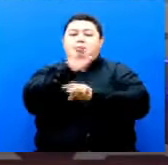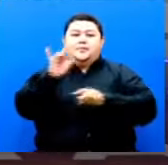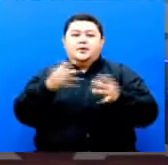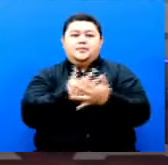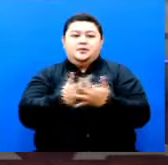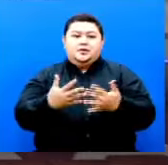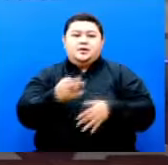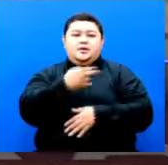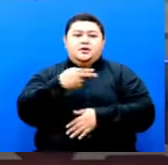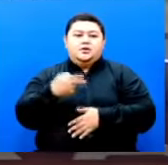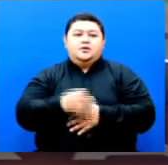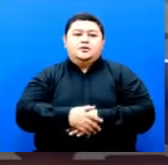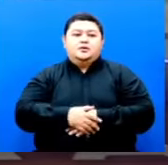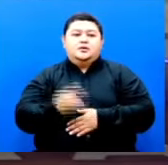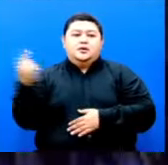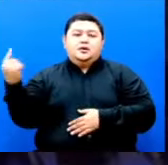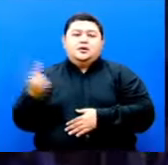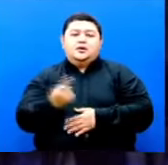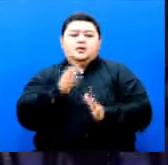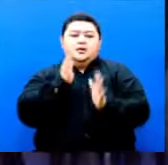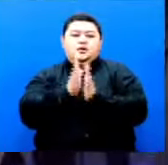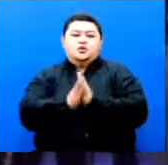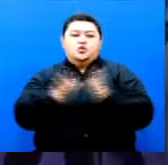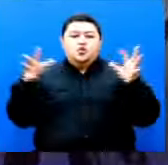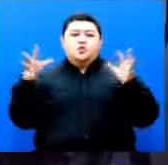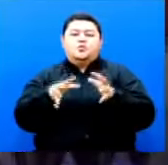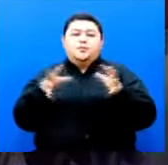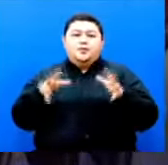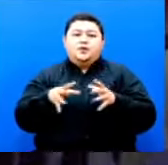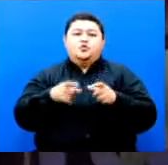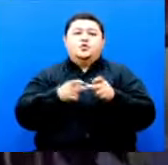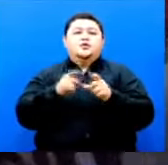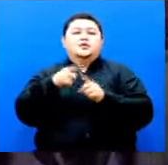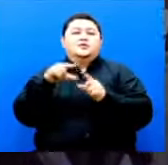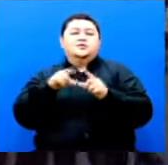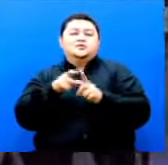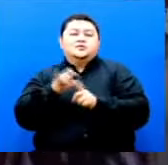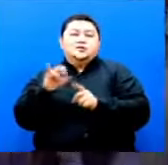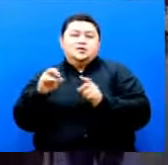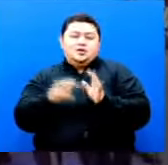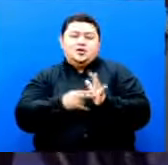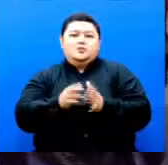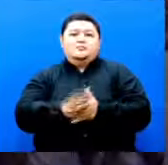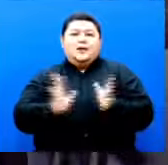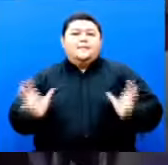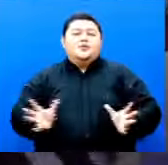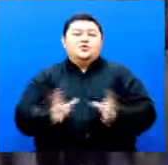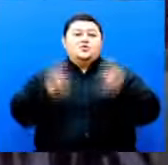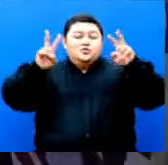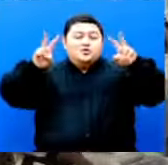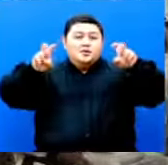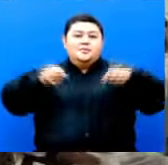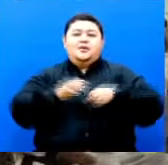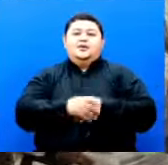Indonesia dan hadir secara langsung untuk memenuhi Stadion Manahan. Dengan mengusung tema